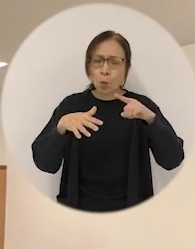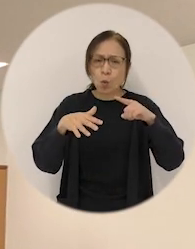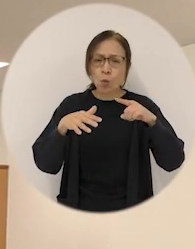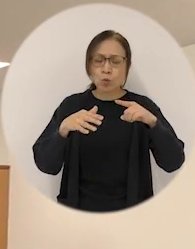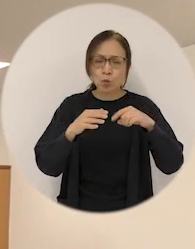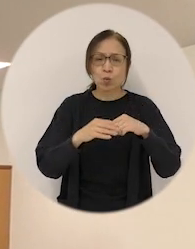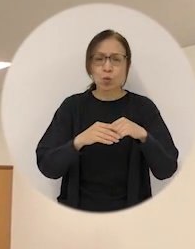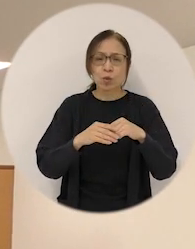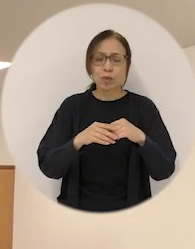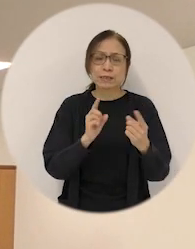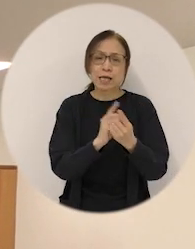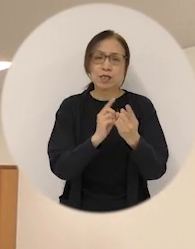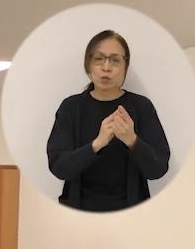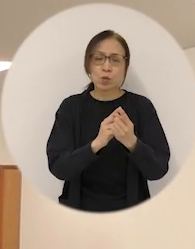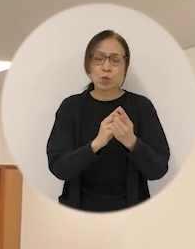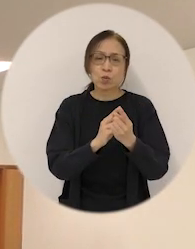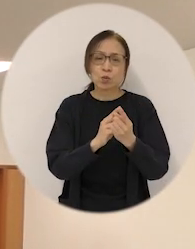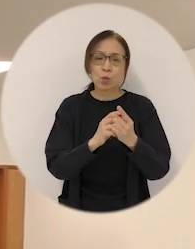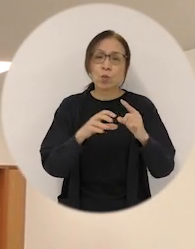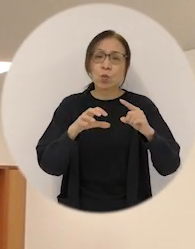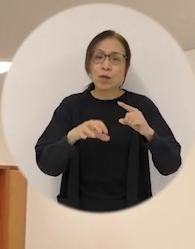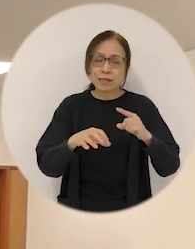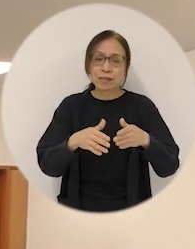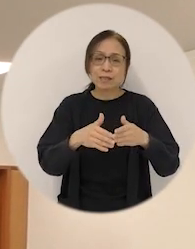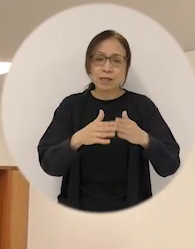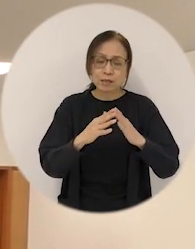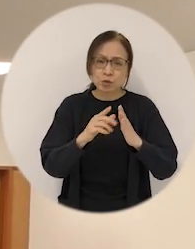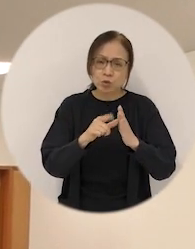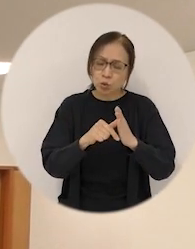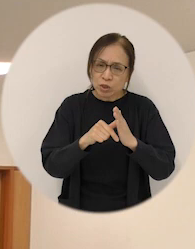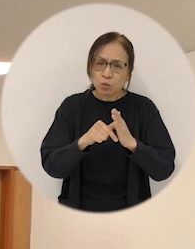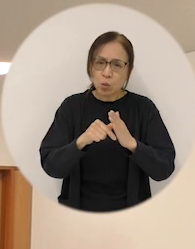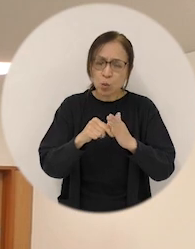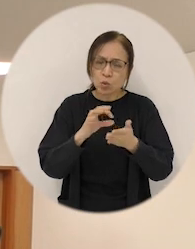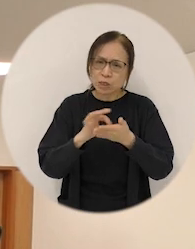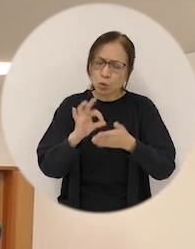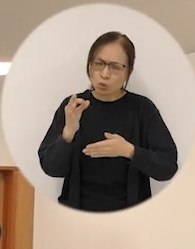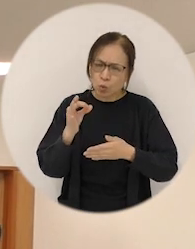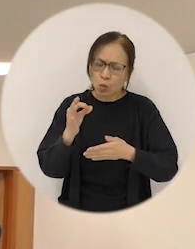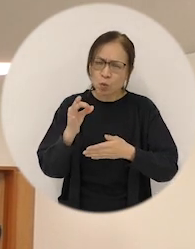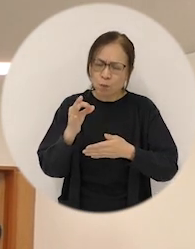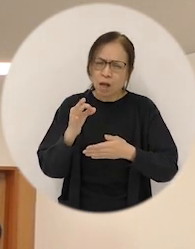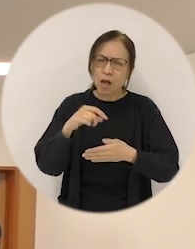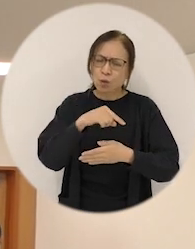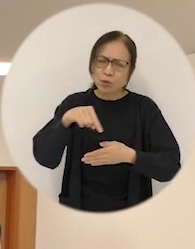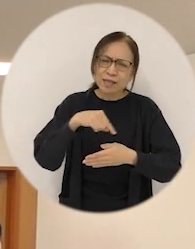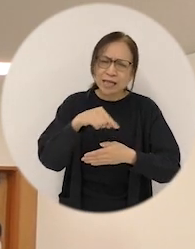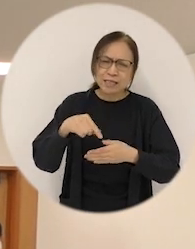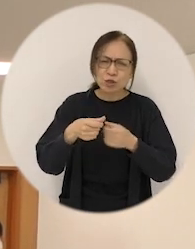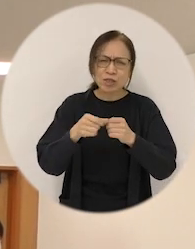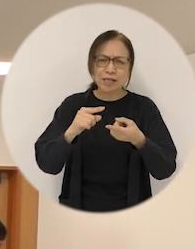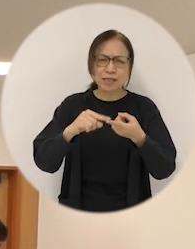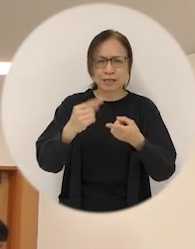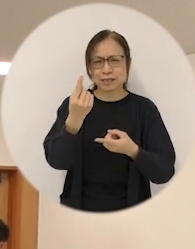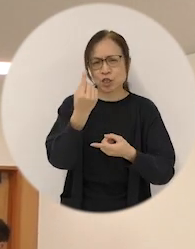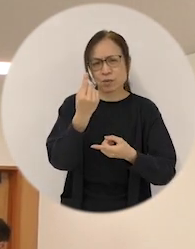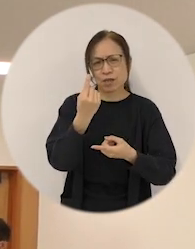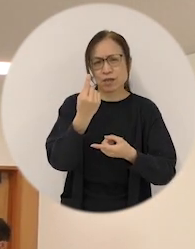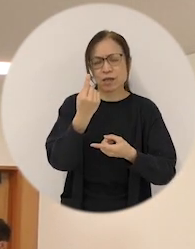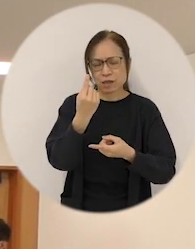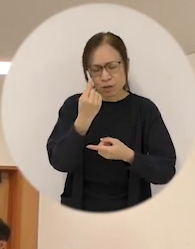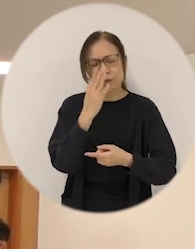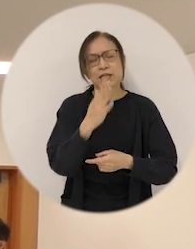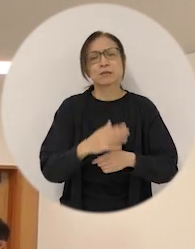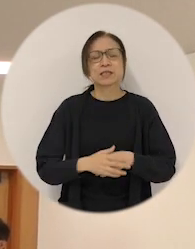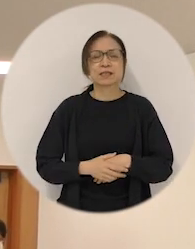公募対象公園で施設を設置する際に使用料っていうか、もしちょっとこちらも具体的に説明していただければと思います